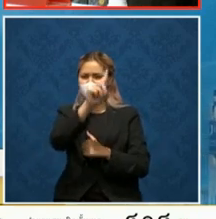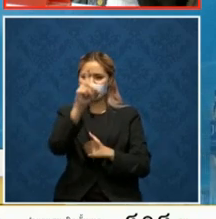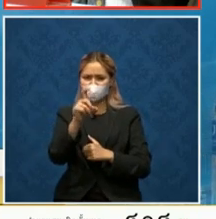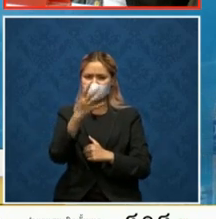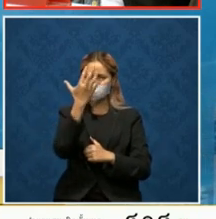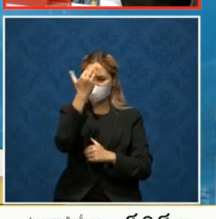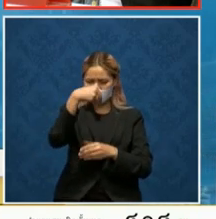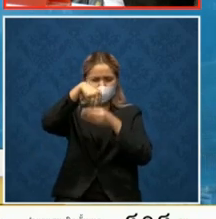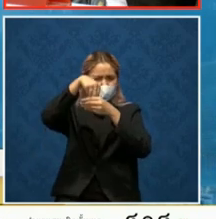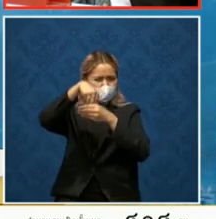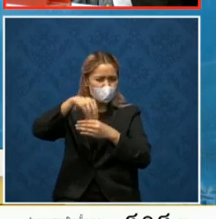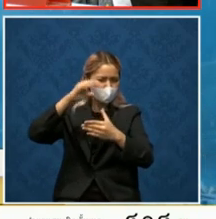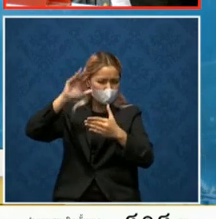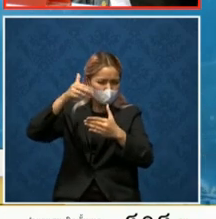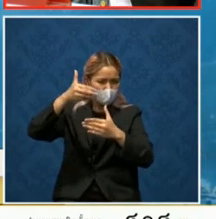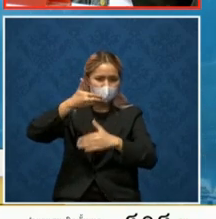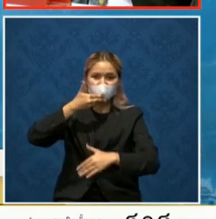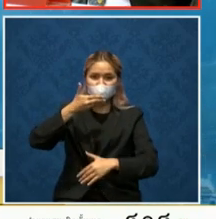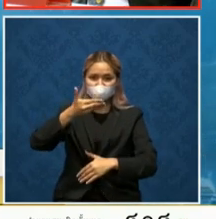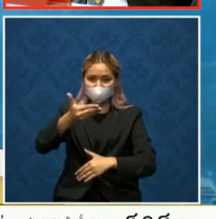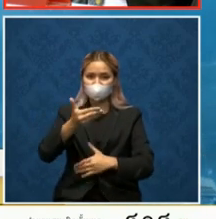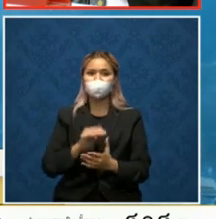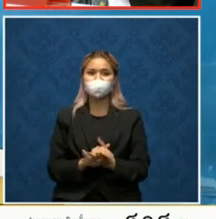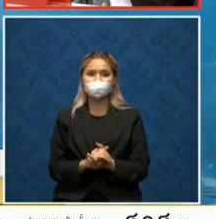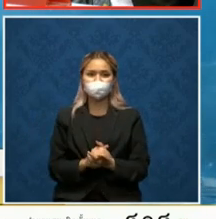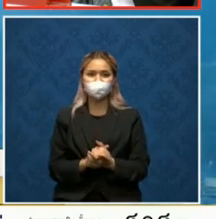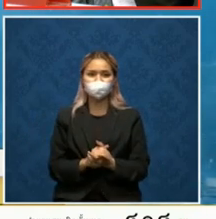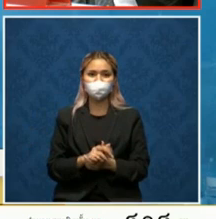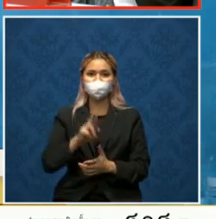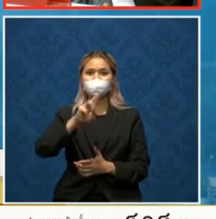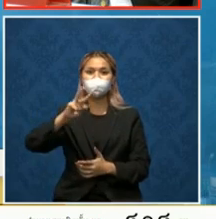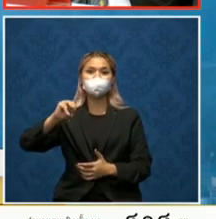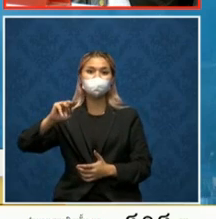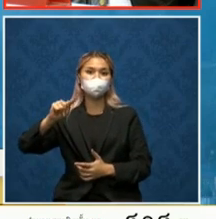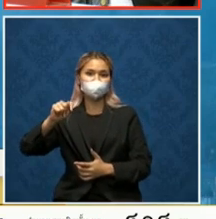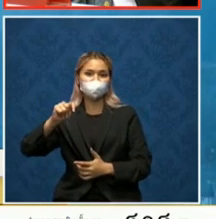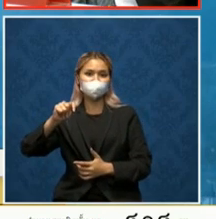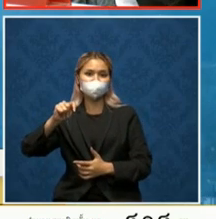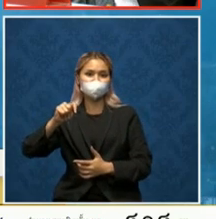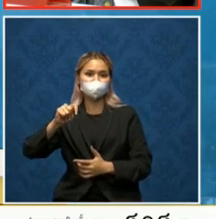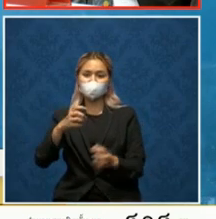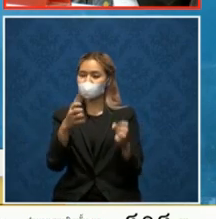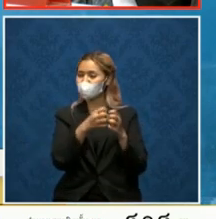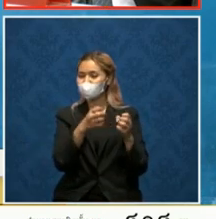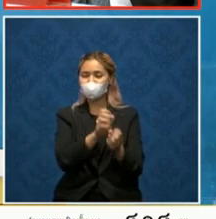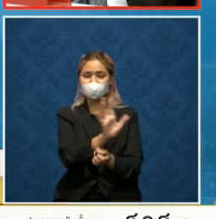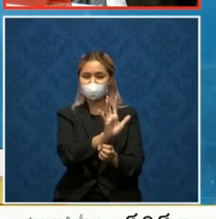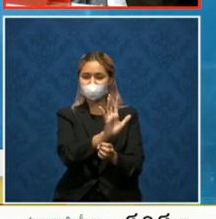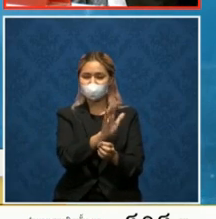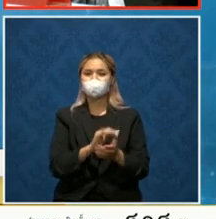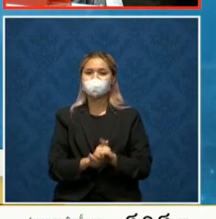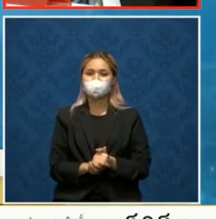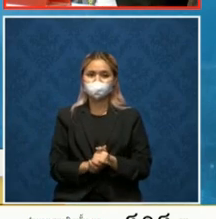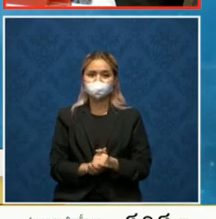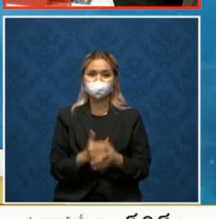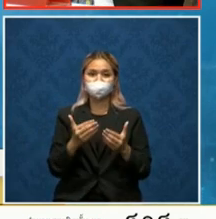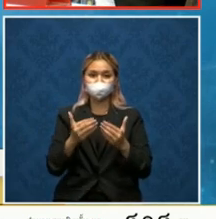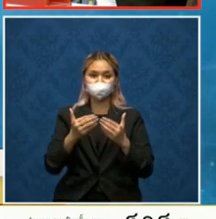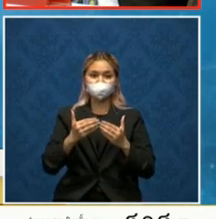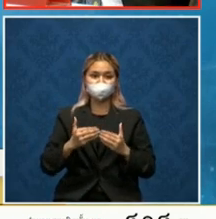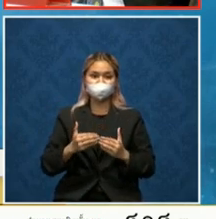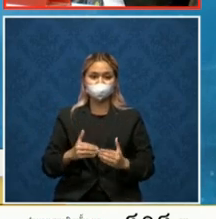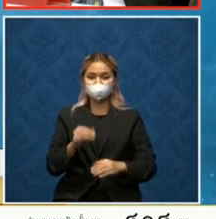กระพันท่านรัฐมนตรีธราวุธกล้าแตะไหมเอาอีกรายนึงครับบริษัทนี้มีพื้นที่